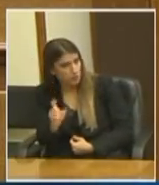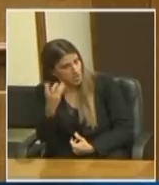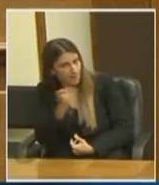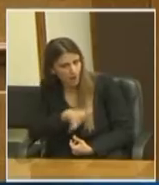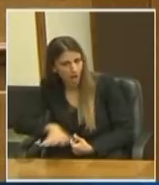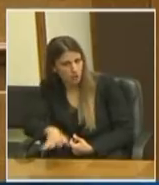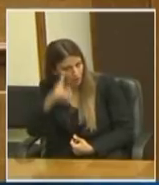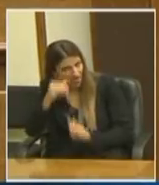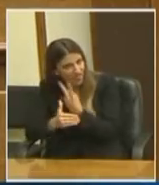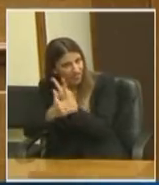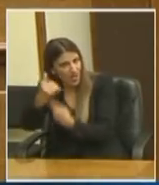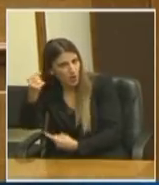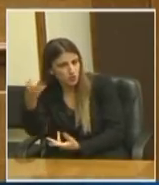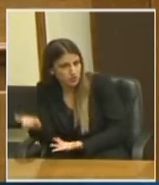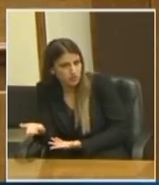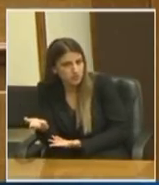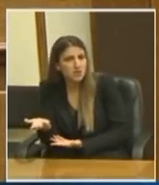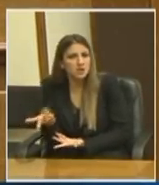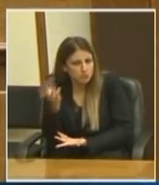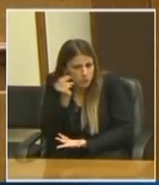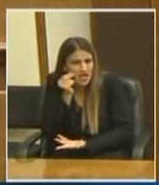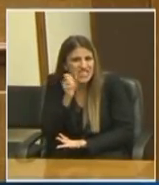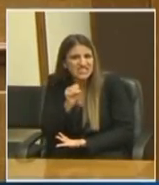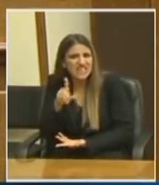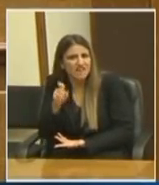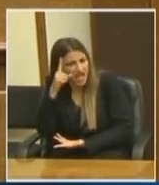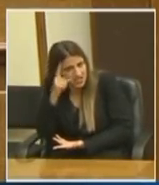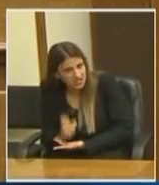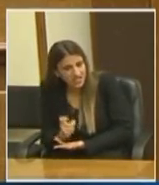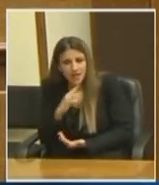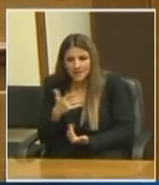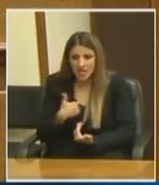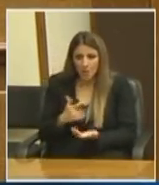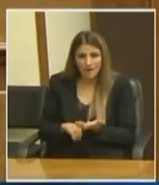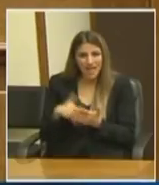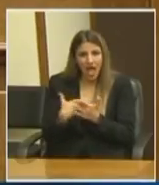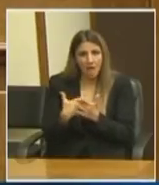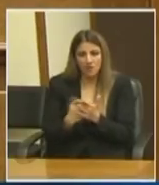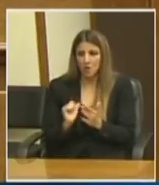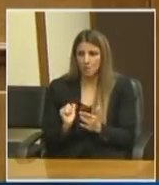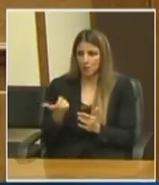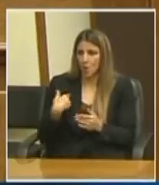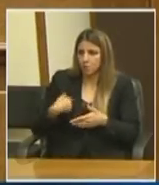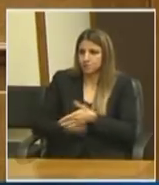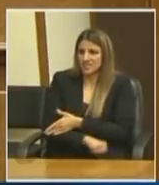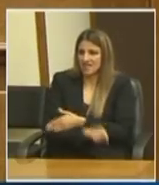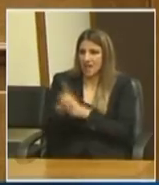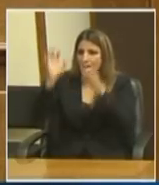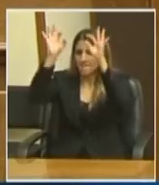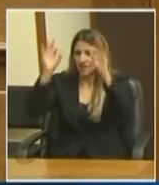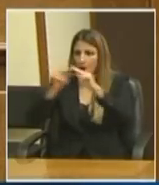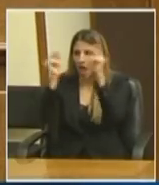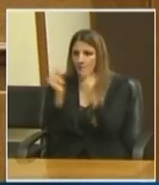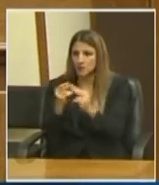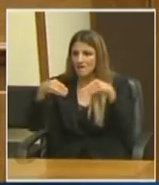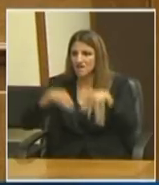περιοχή που καταλαβαίνει και μιλάει σλαβικά, ότι τελικώς είμαι πρώτα Μακεδόν και συνεπώς κάποια στιγμή πρέπει να συνειδητοποιήσω